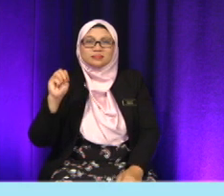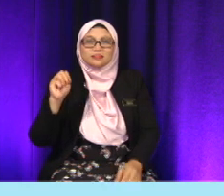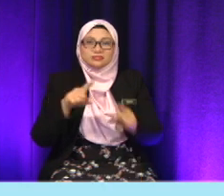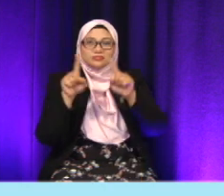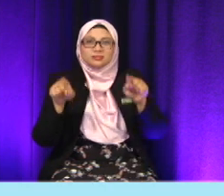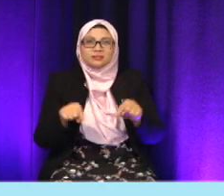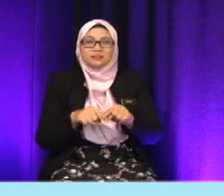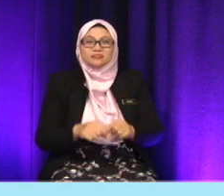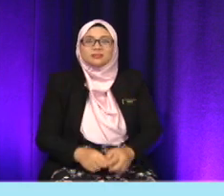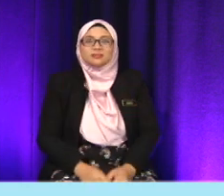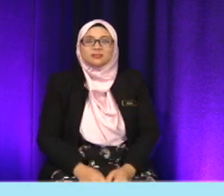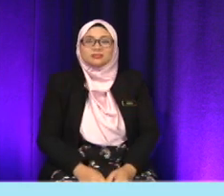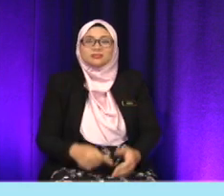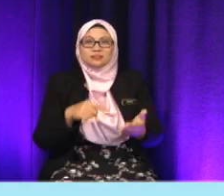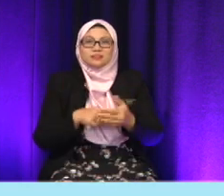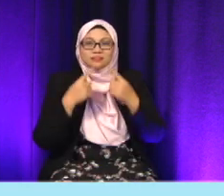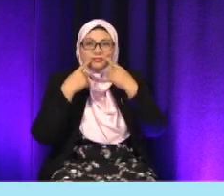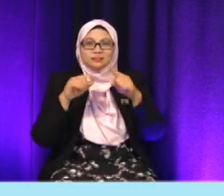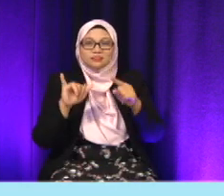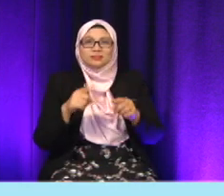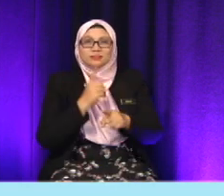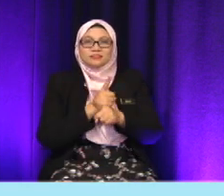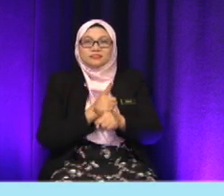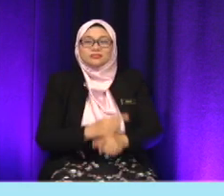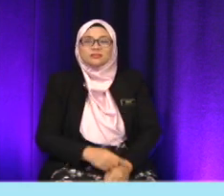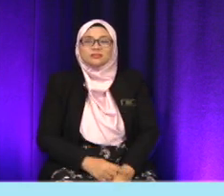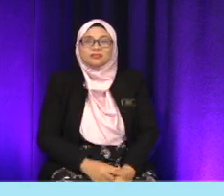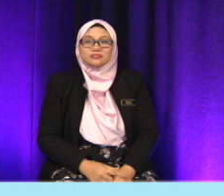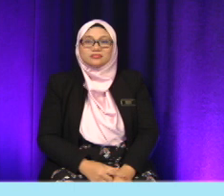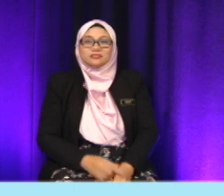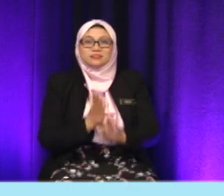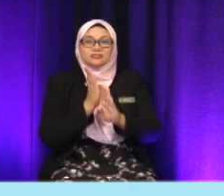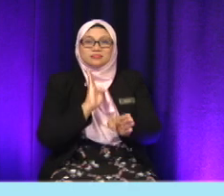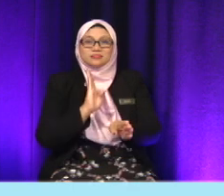lah jawaban yang tepat Oke pada baris yang ke-11